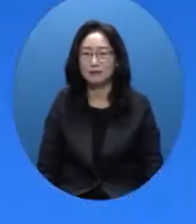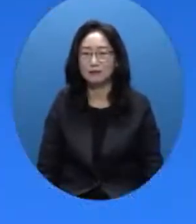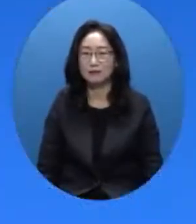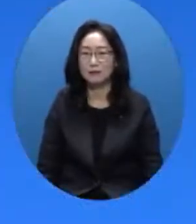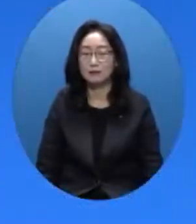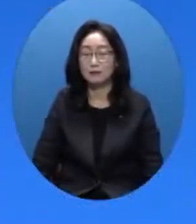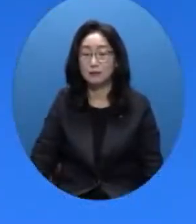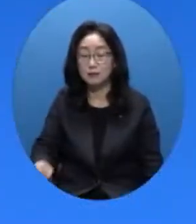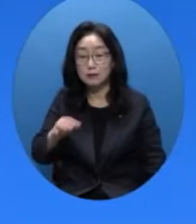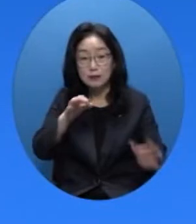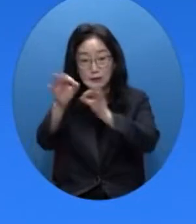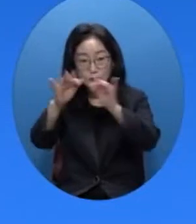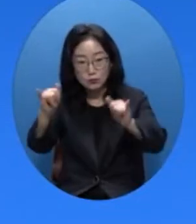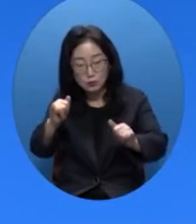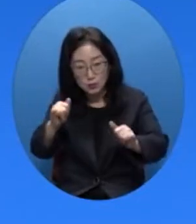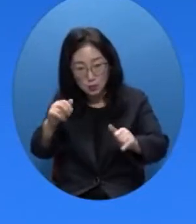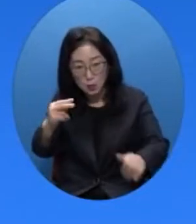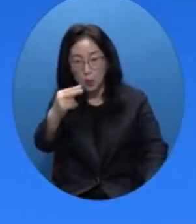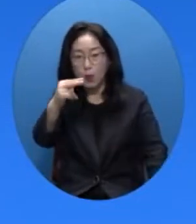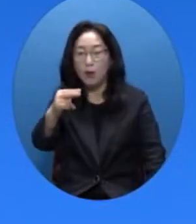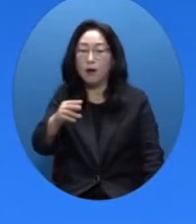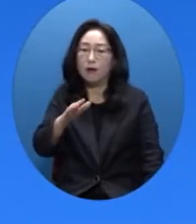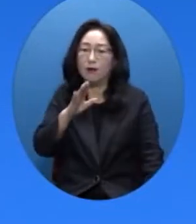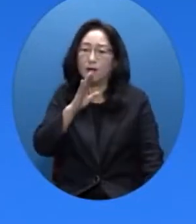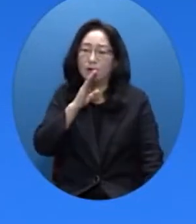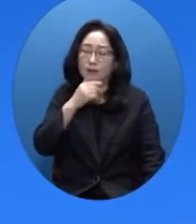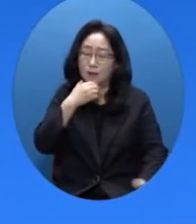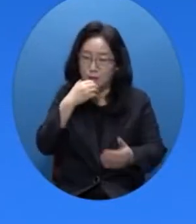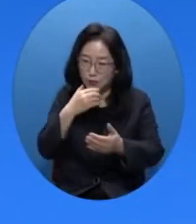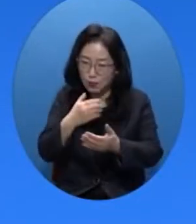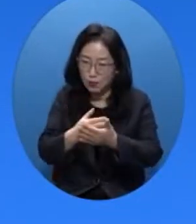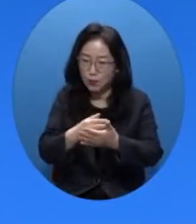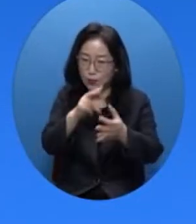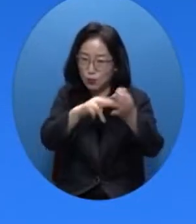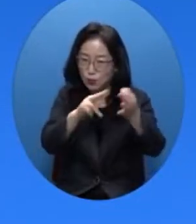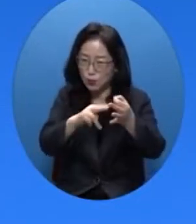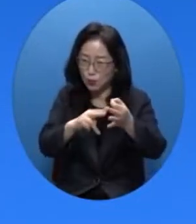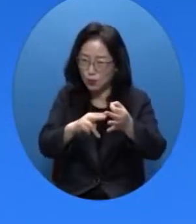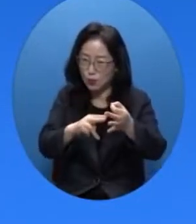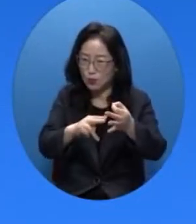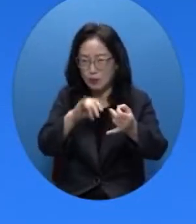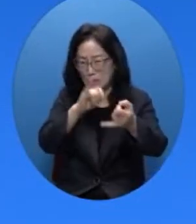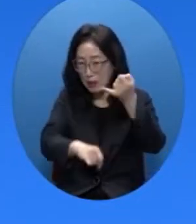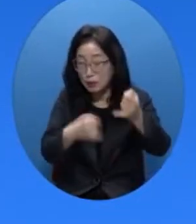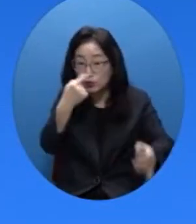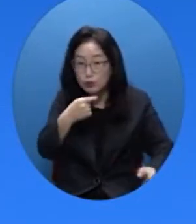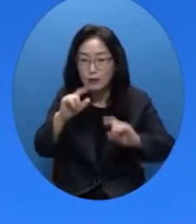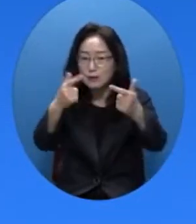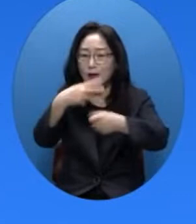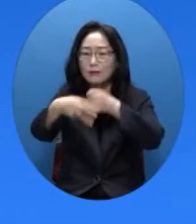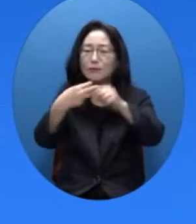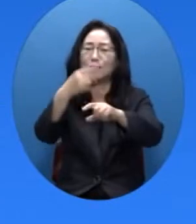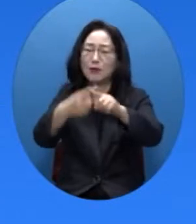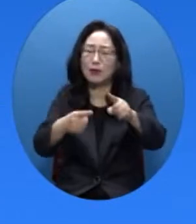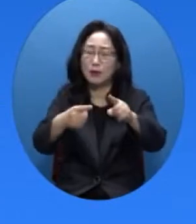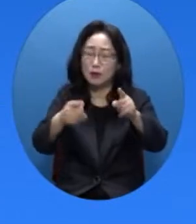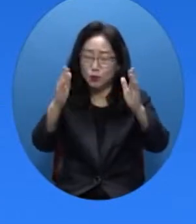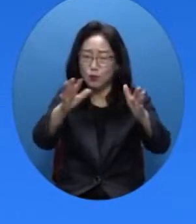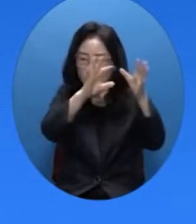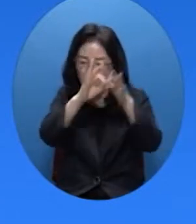그러니까 저들이 감동을 해가지고 저희들은 한번 오고 않을 줄 알았는데 이렇게 3년 반이나 캐도 찾아서